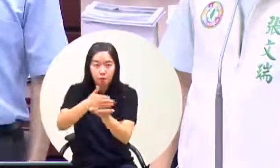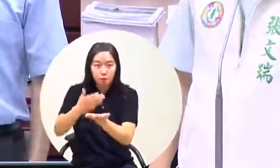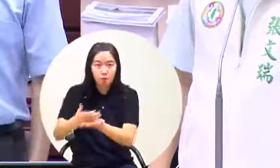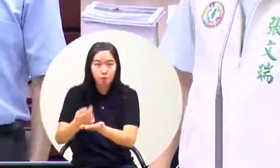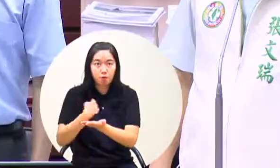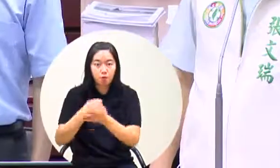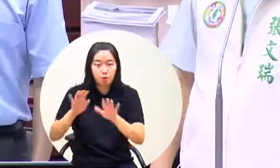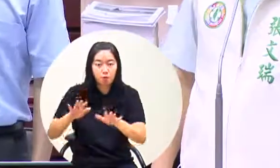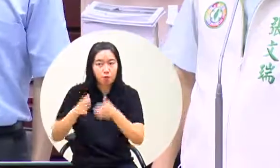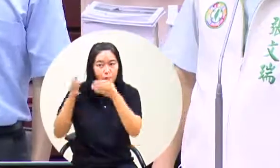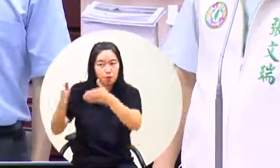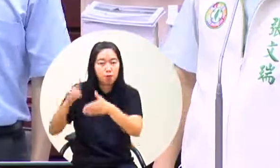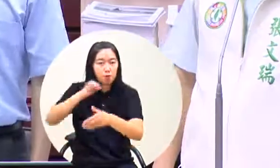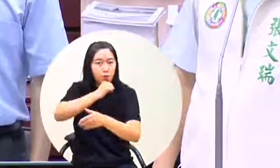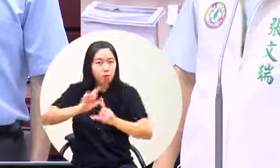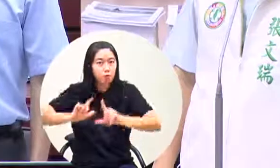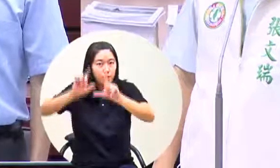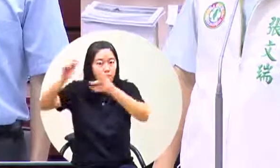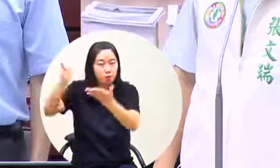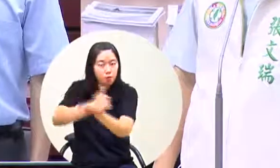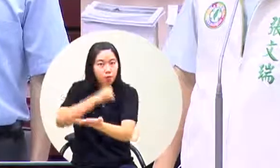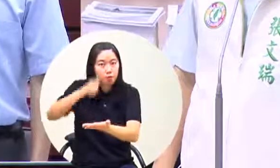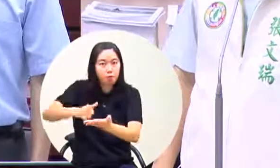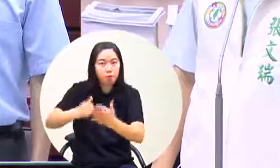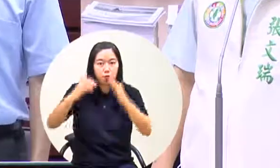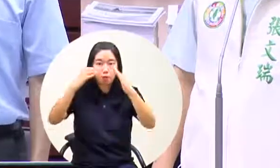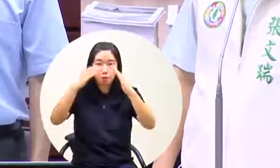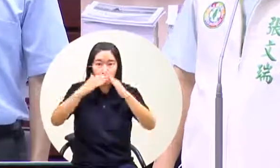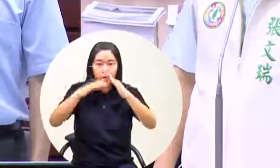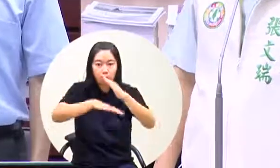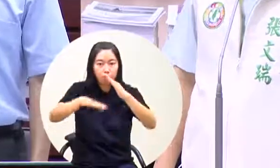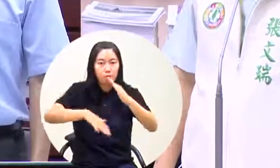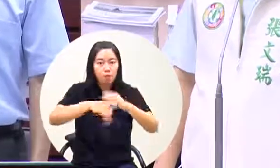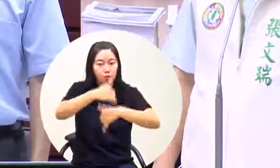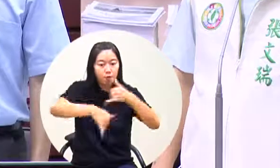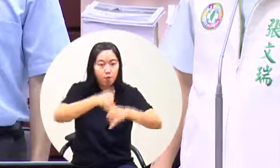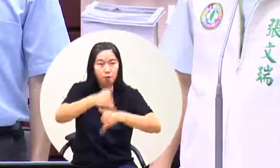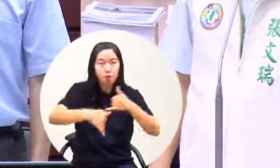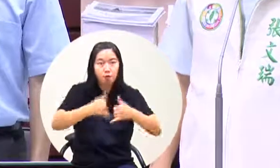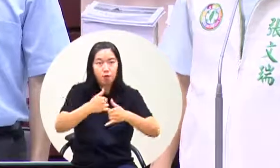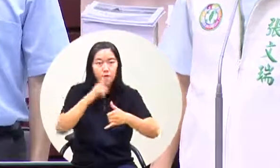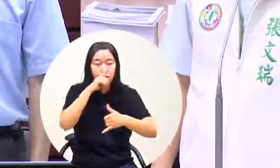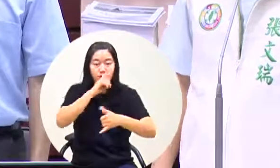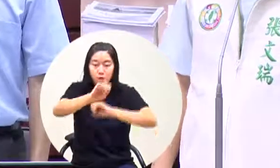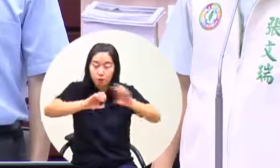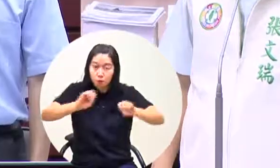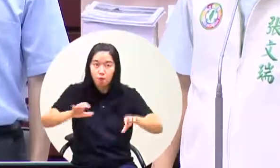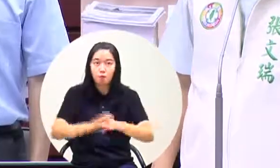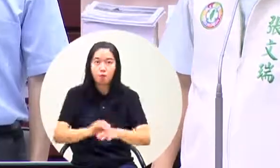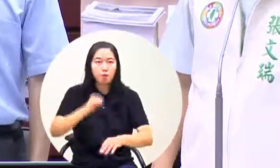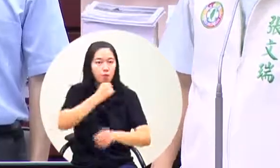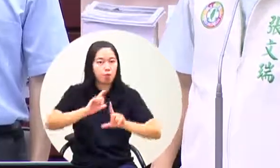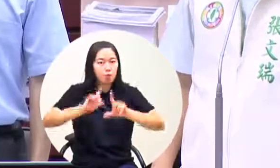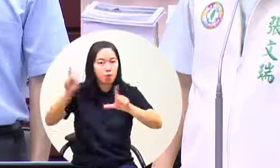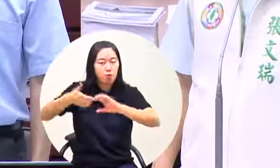理台东因过来的家庭的粪扫。不过台东必须要